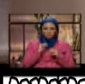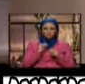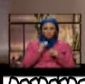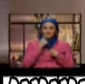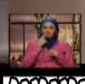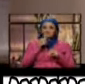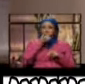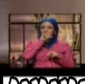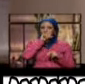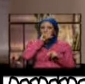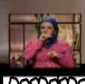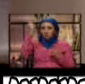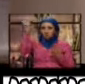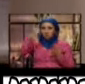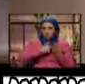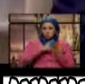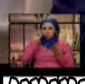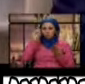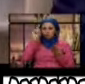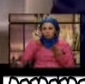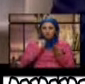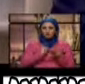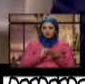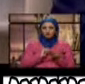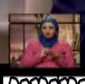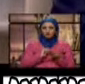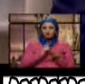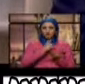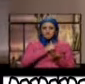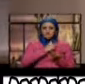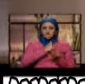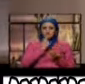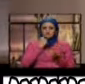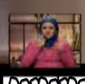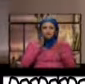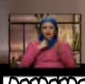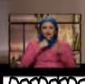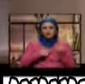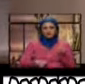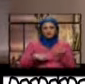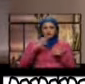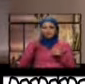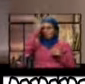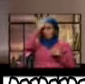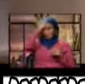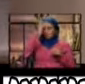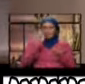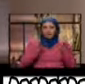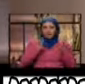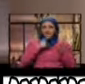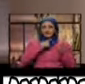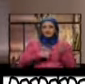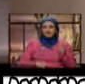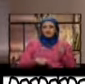الله؟ يا شوف ازاي خايف على روحه عمر، هنا بالله عليك